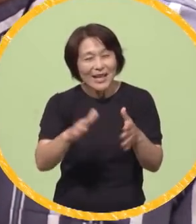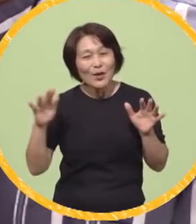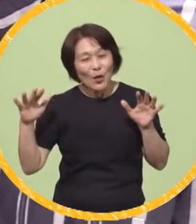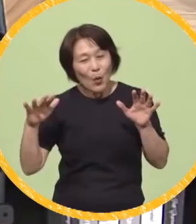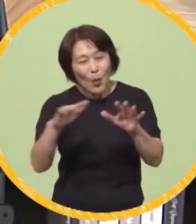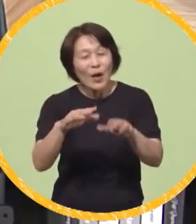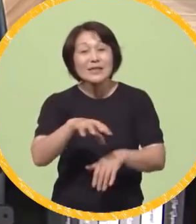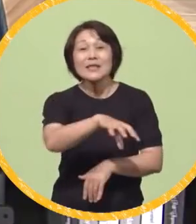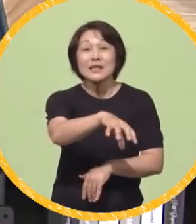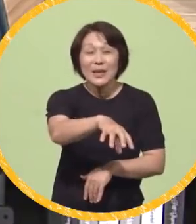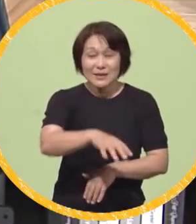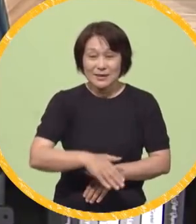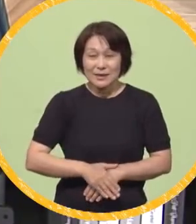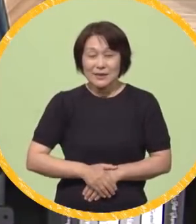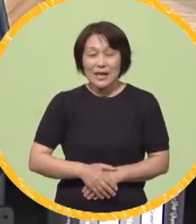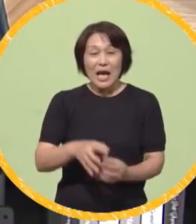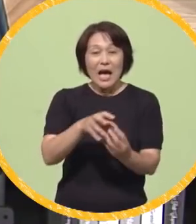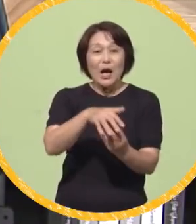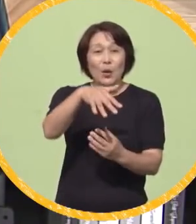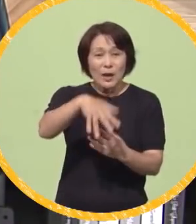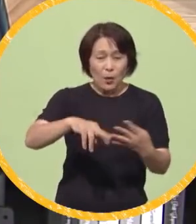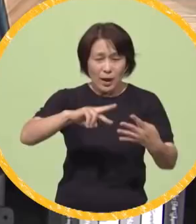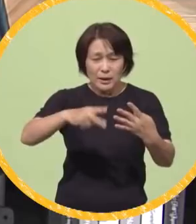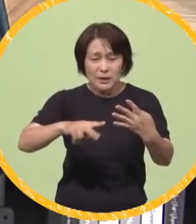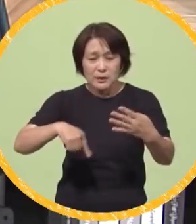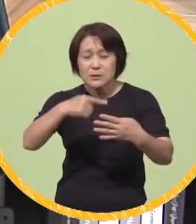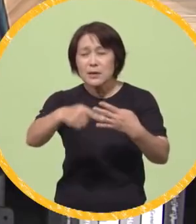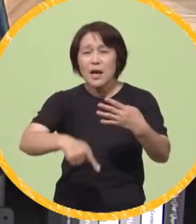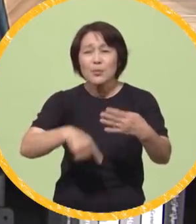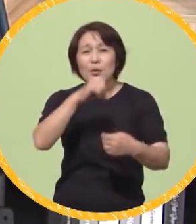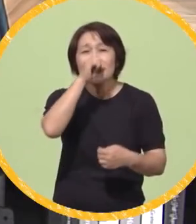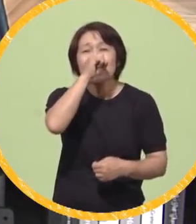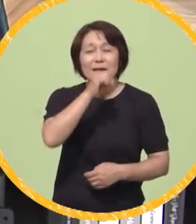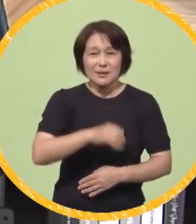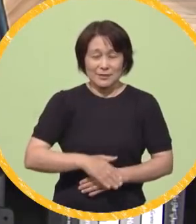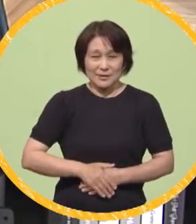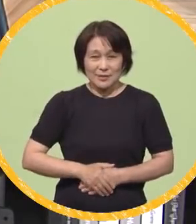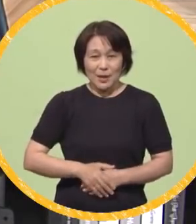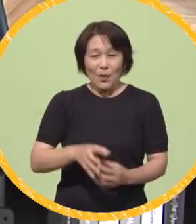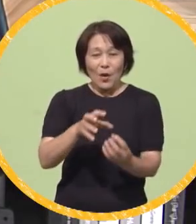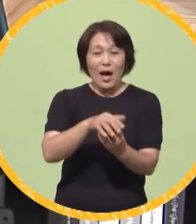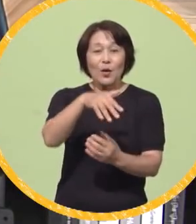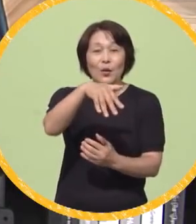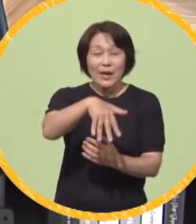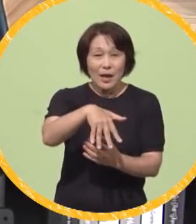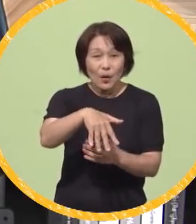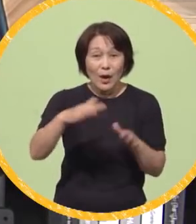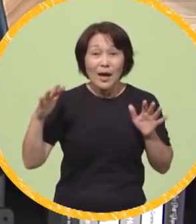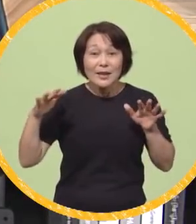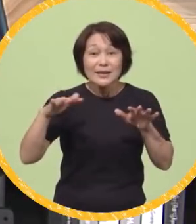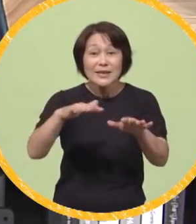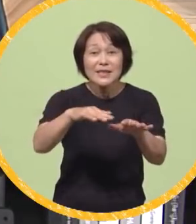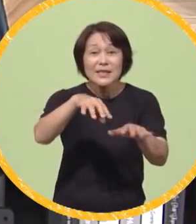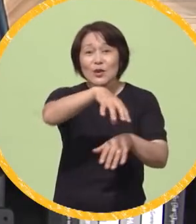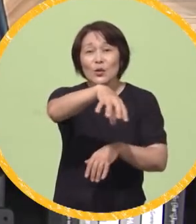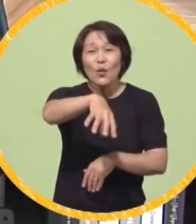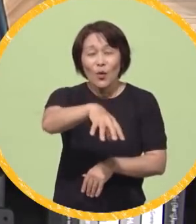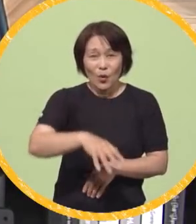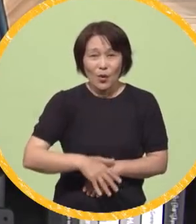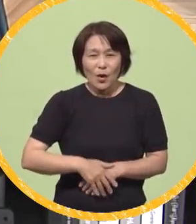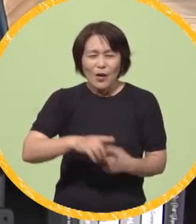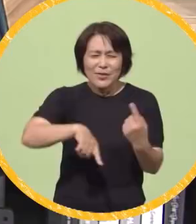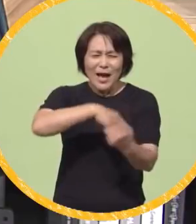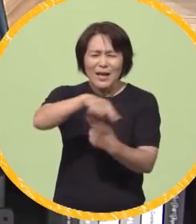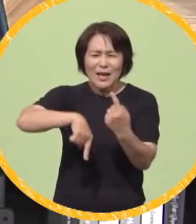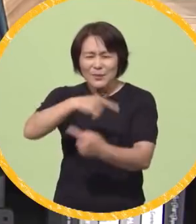よ。 いいじゃないですか。箱根どの季節もいいよね。 いいですよね、まあ、でもね、箱根ってもう人気の観光地じゃないですか、 うん、 もう何